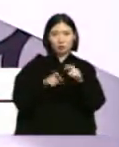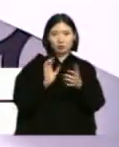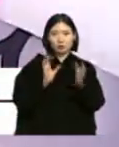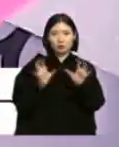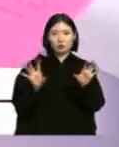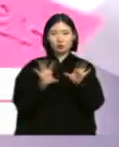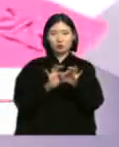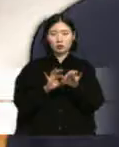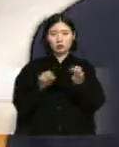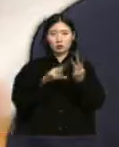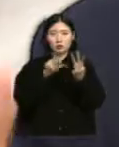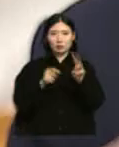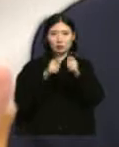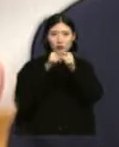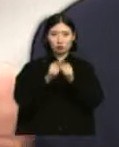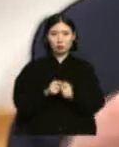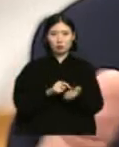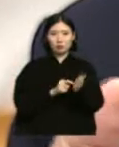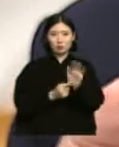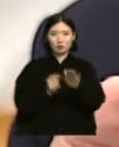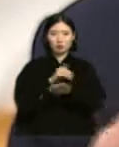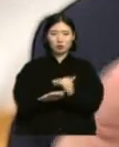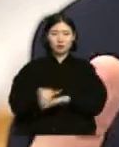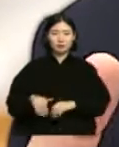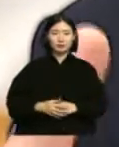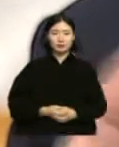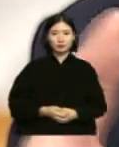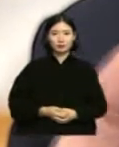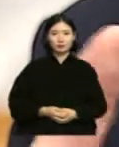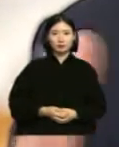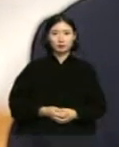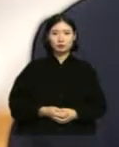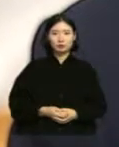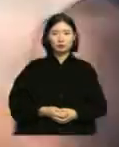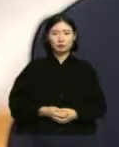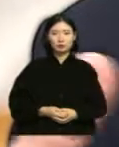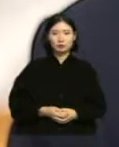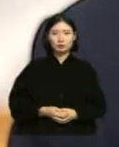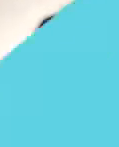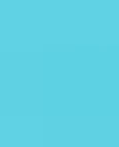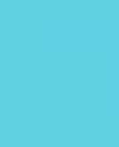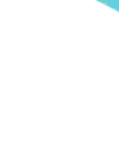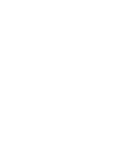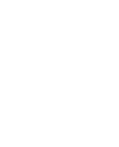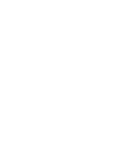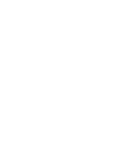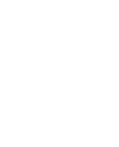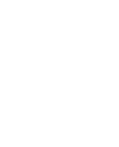내년 3월 구체화될 전망입니다. 딜라이브 서울 경기 케이블 TV 태윤영입니다.